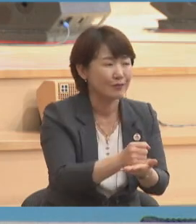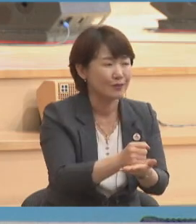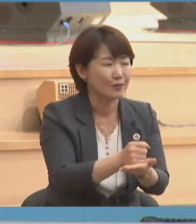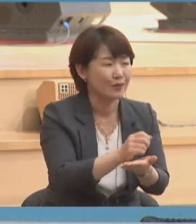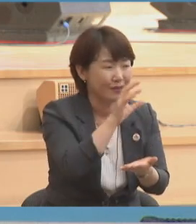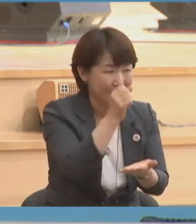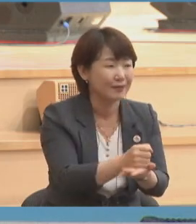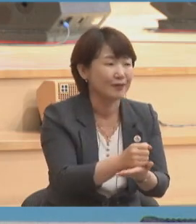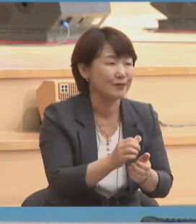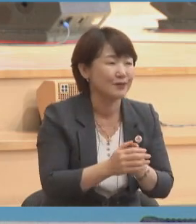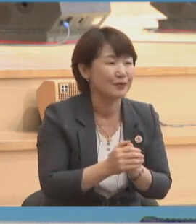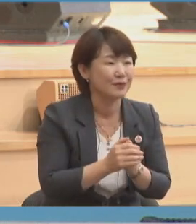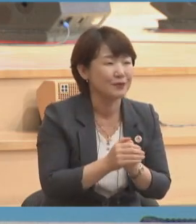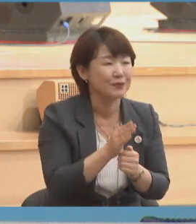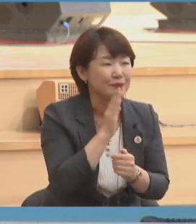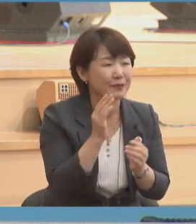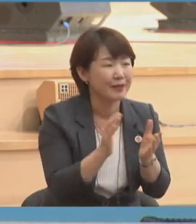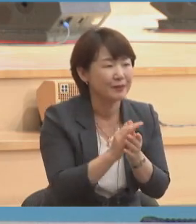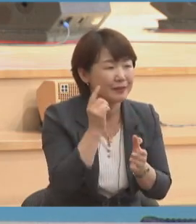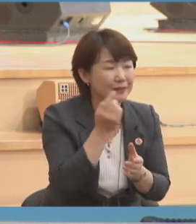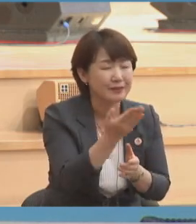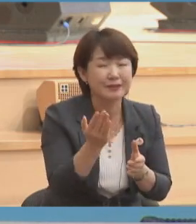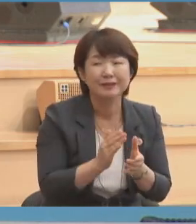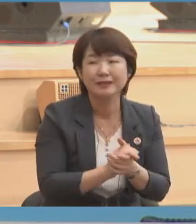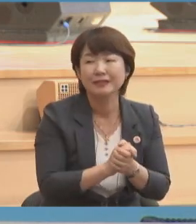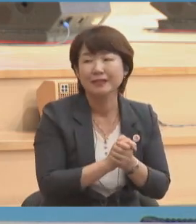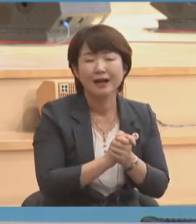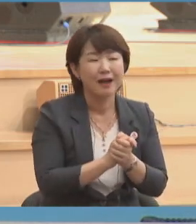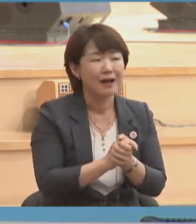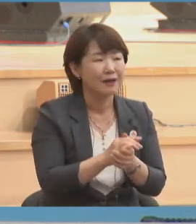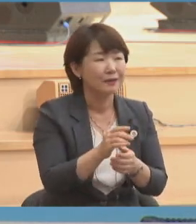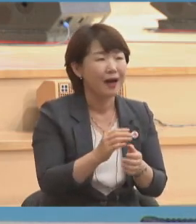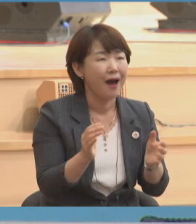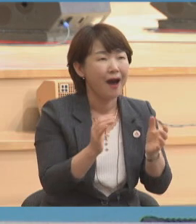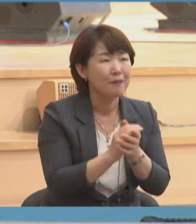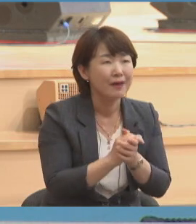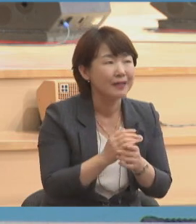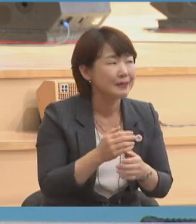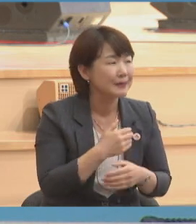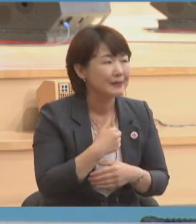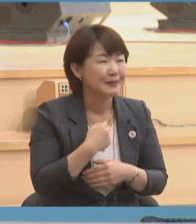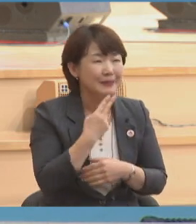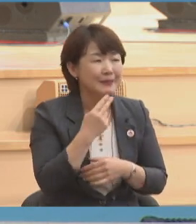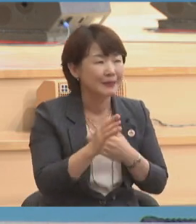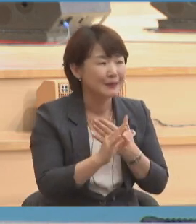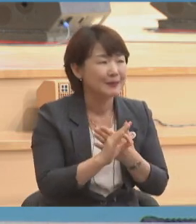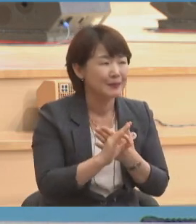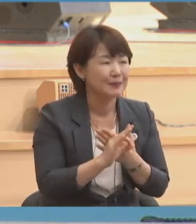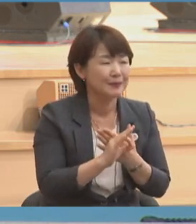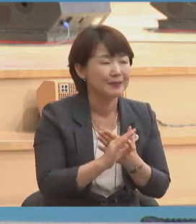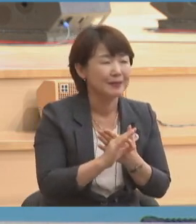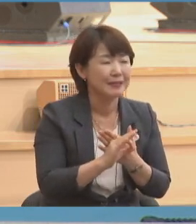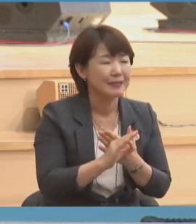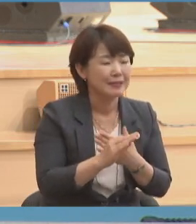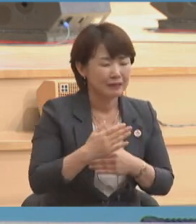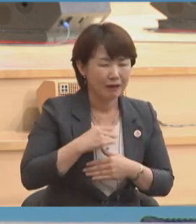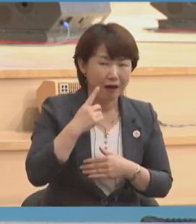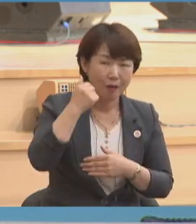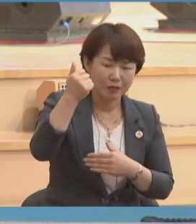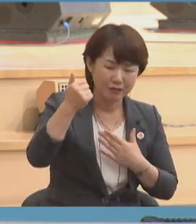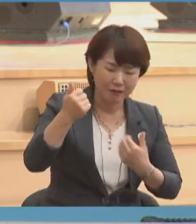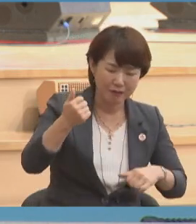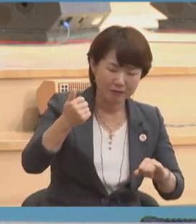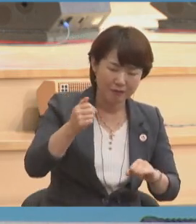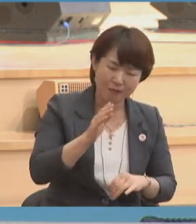믿습니다. 아멘이십니까? 아멘. 아멘에 자신이 없다면 내가 아버지 자녀